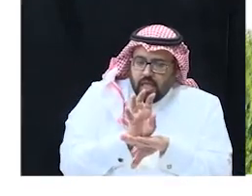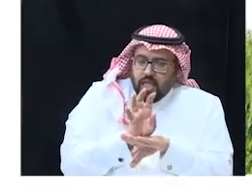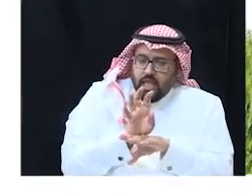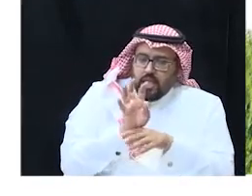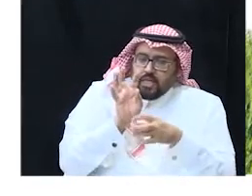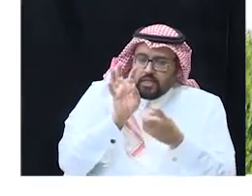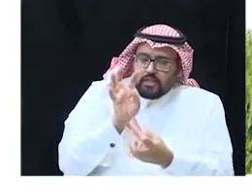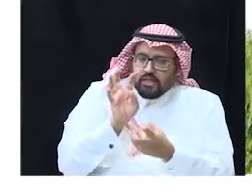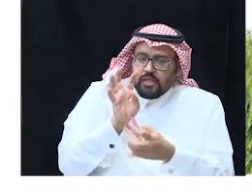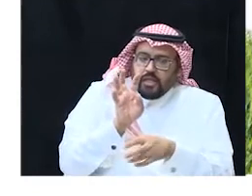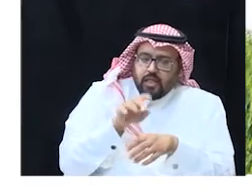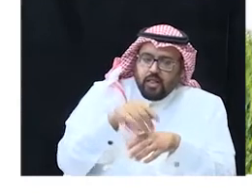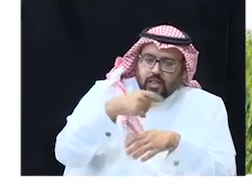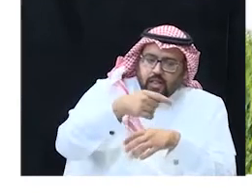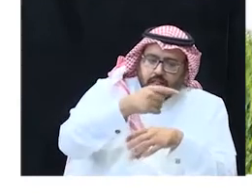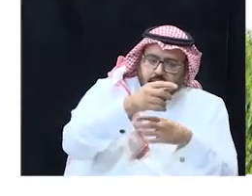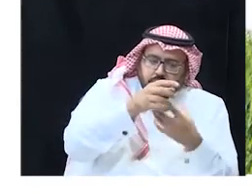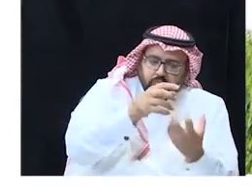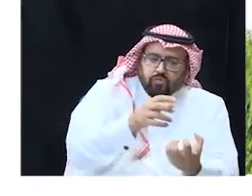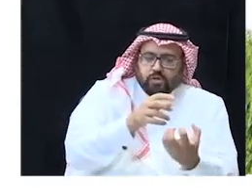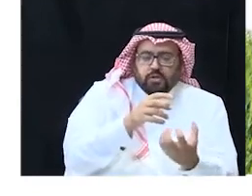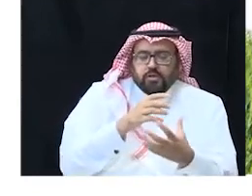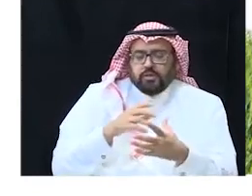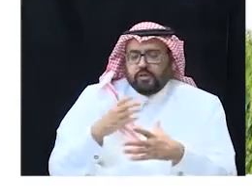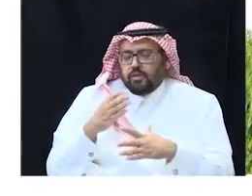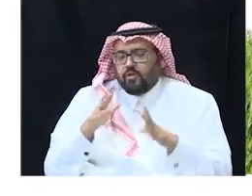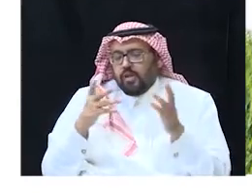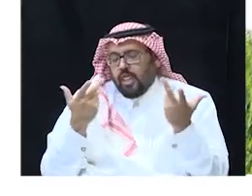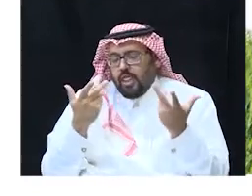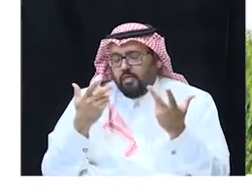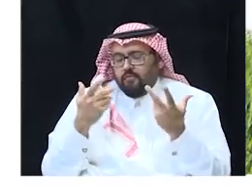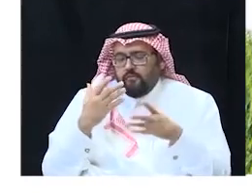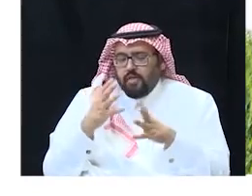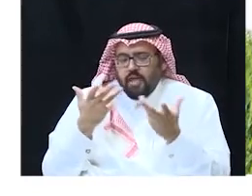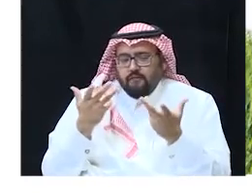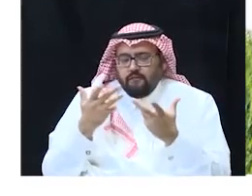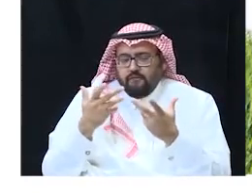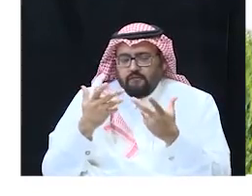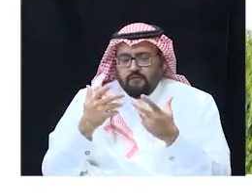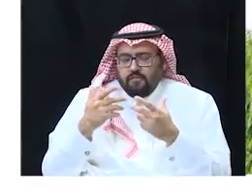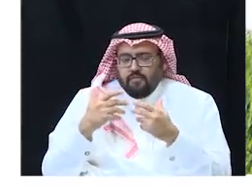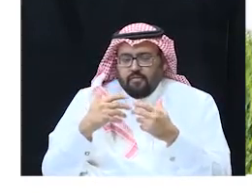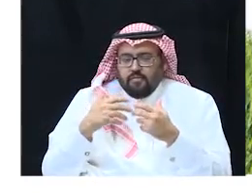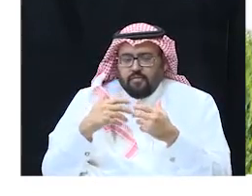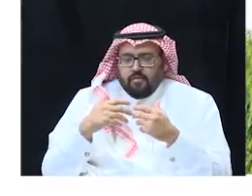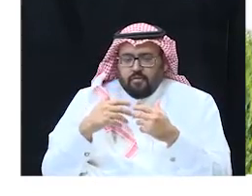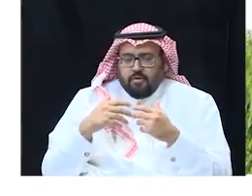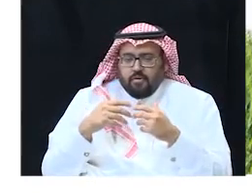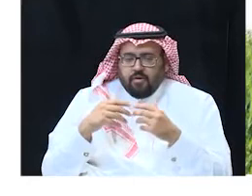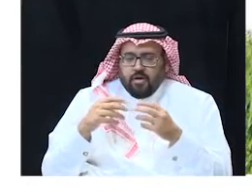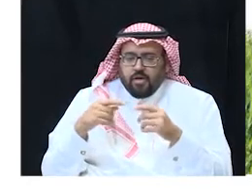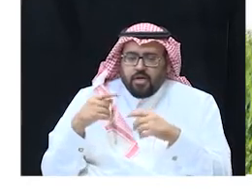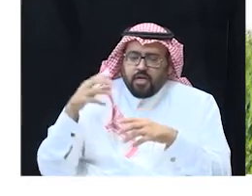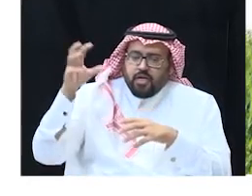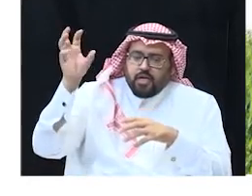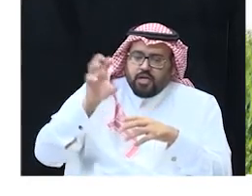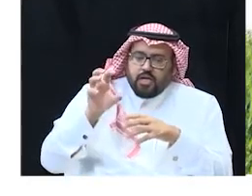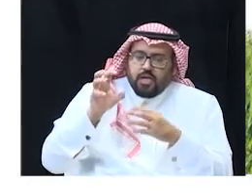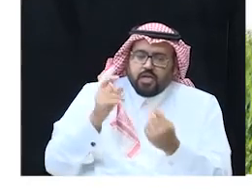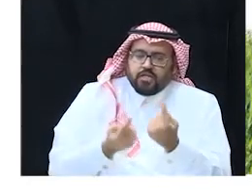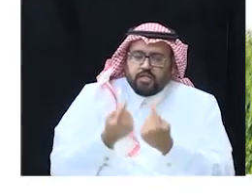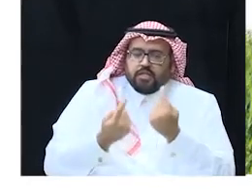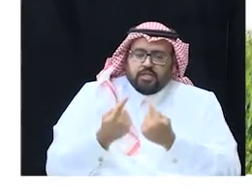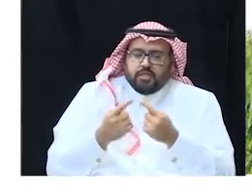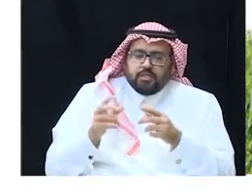سقطت الكرة وتدحرجت بعدين توقفت هنا، ماذا حدث لها؟ يلا نشوف.